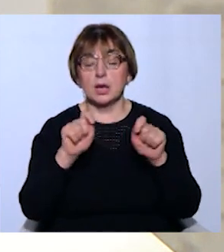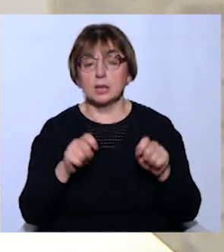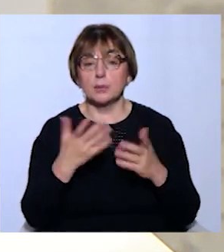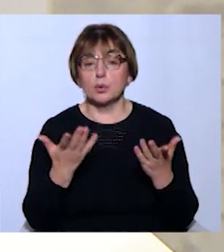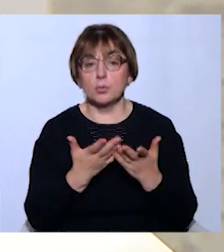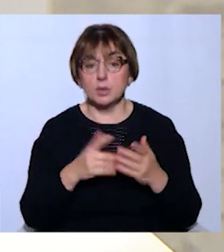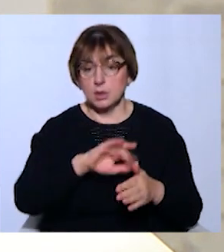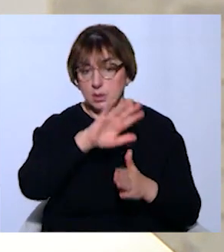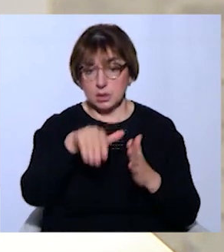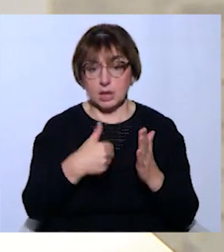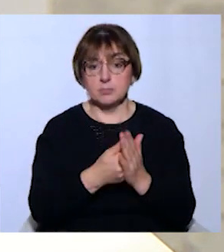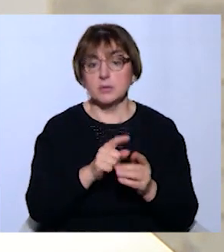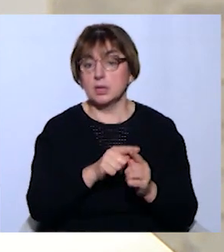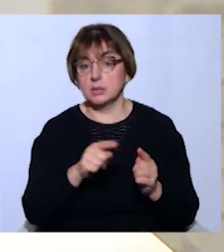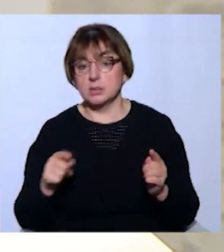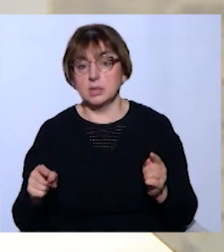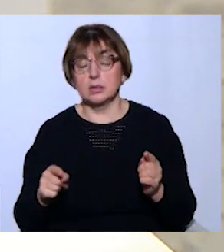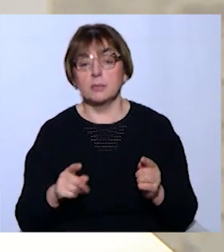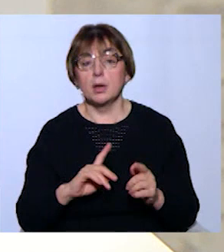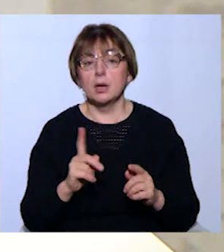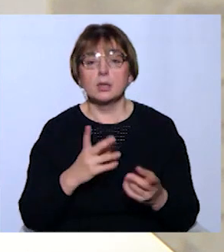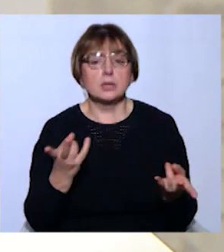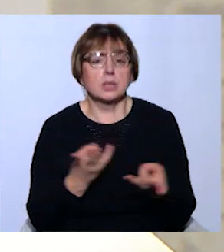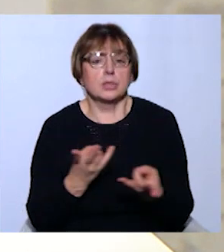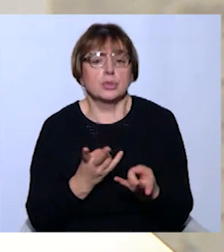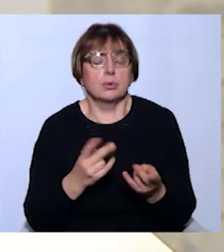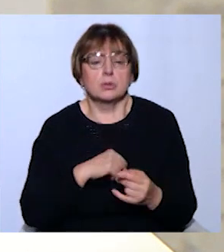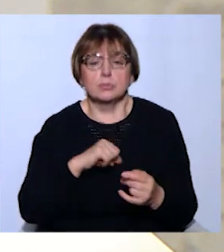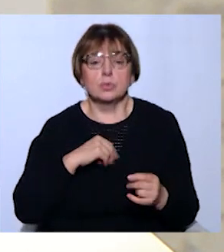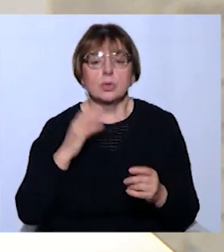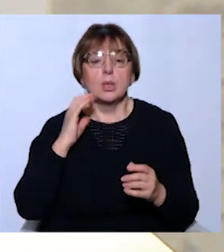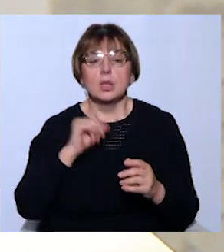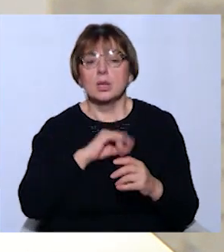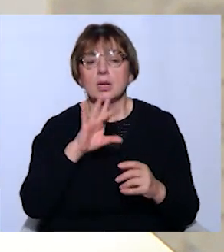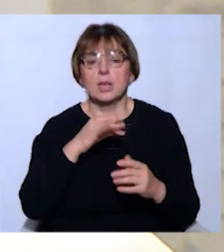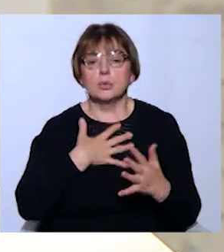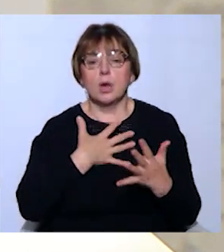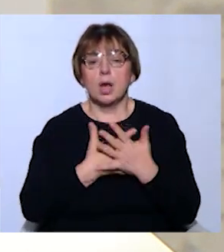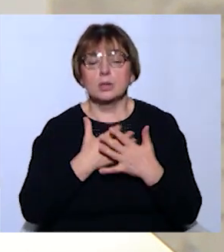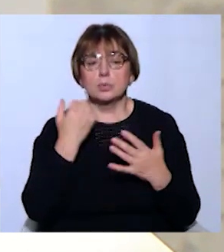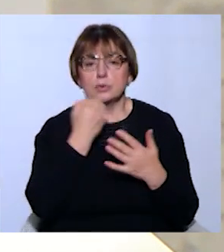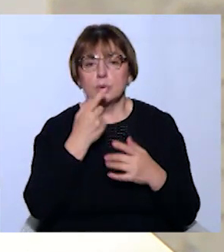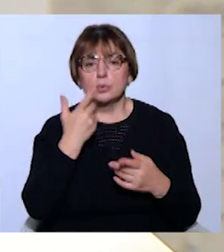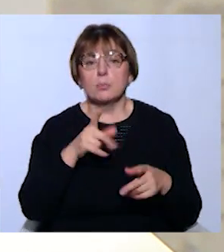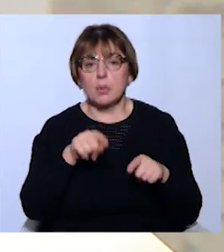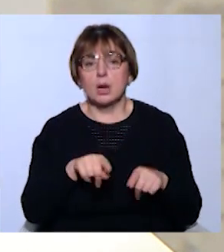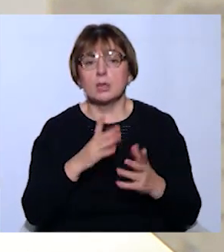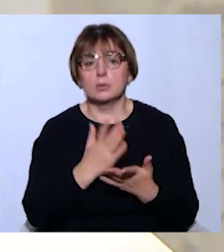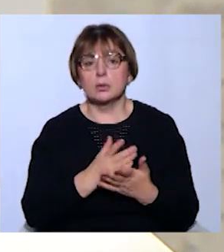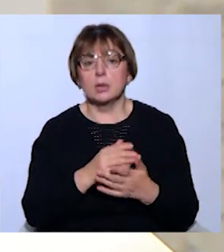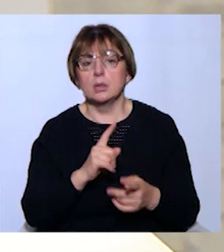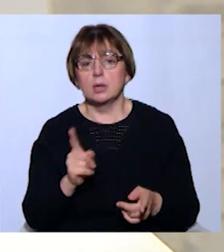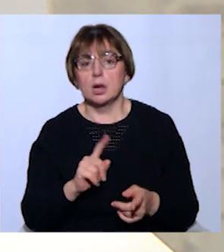რომელიც დღემდე გრძელდება, რა თქმა უნდა. რა საჭიროა ეს რადიოაქტიური ნივთიერებების შექმნა? თუ მას შექმნა, თუ მას